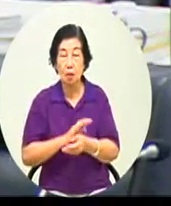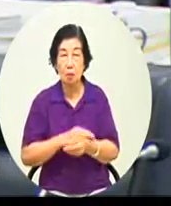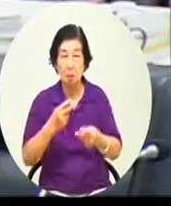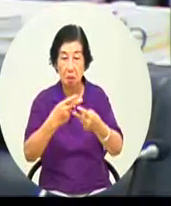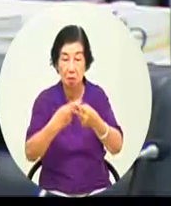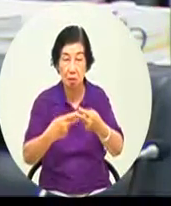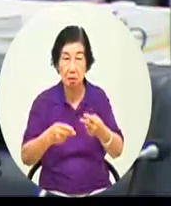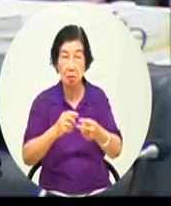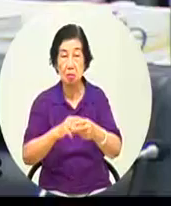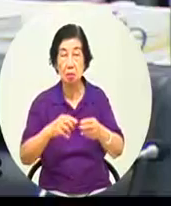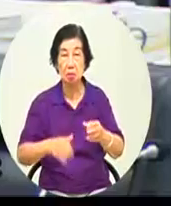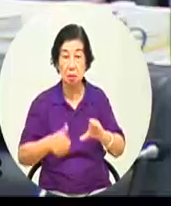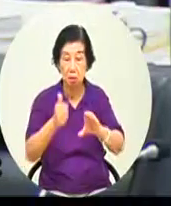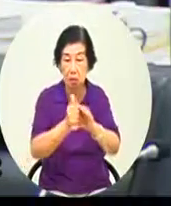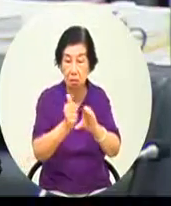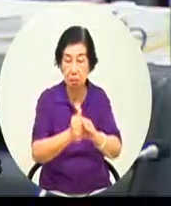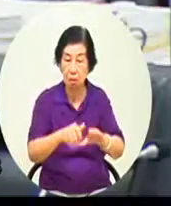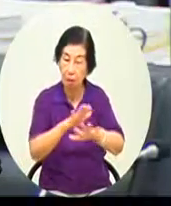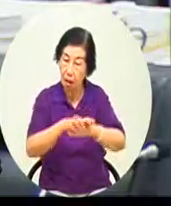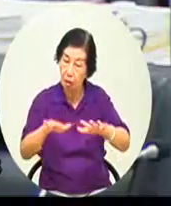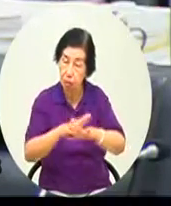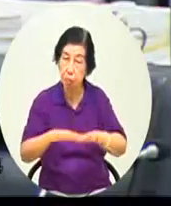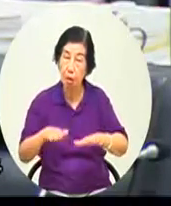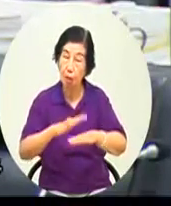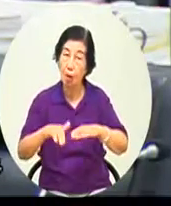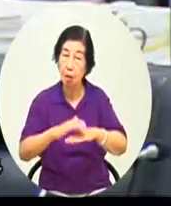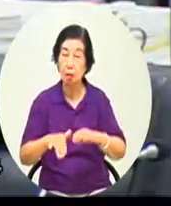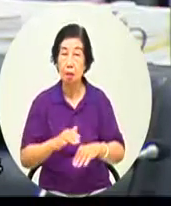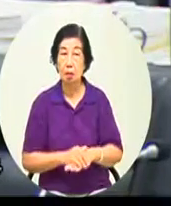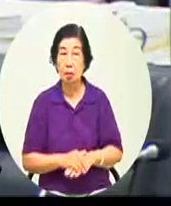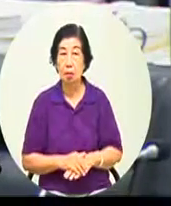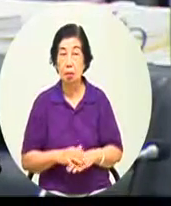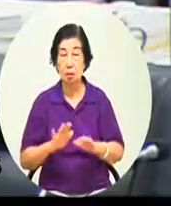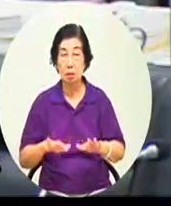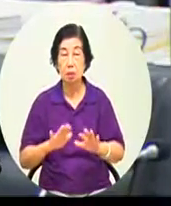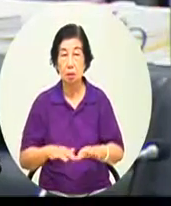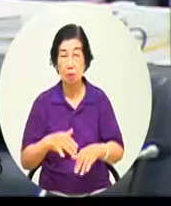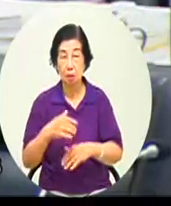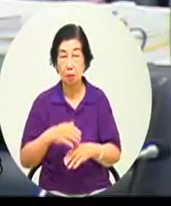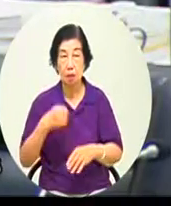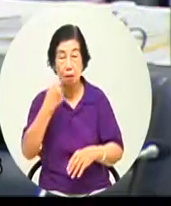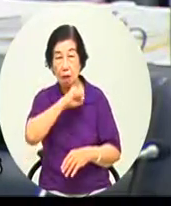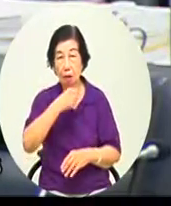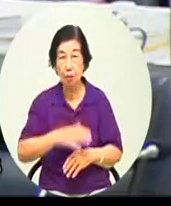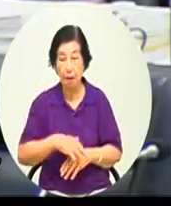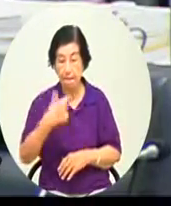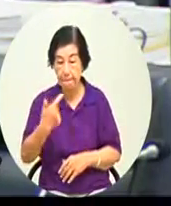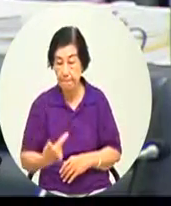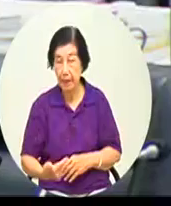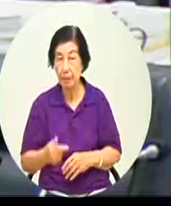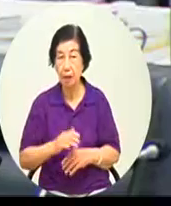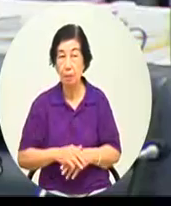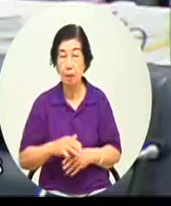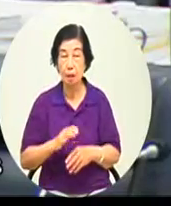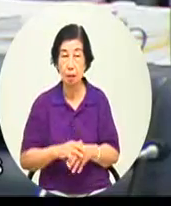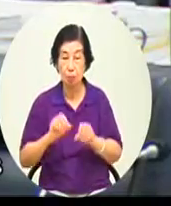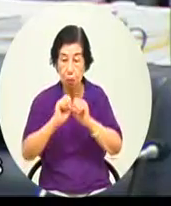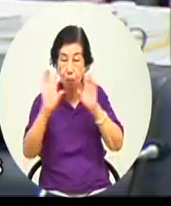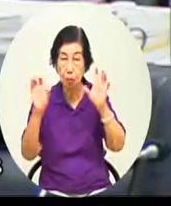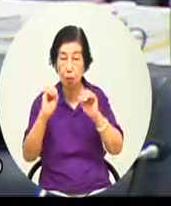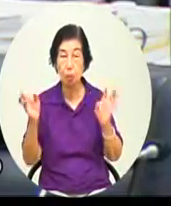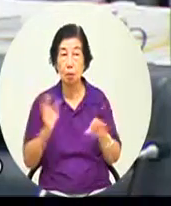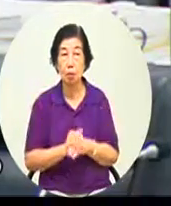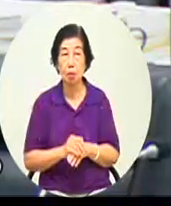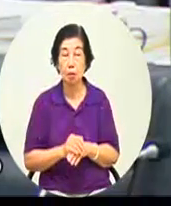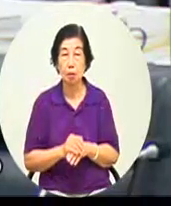还有，现在慢慢哦，台湾可能也慢慢要推倡我们的同志